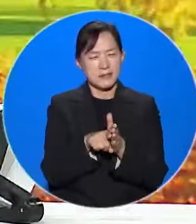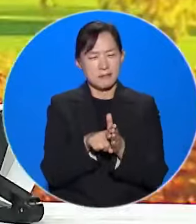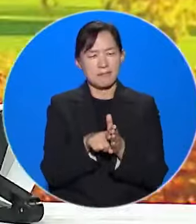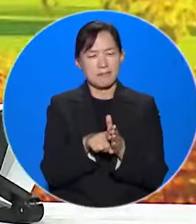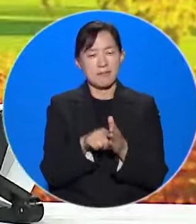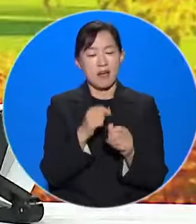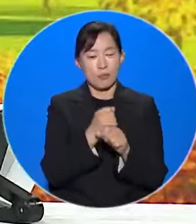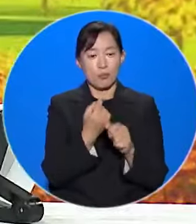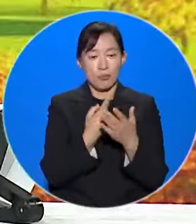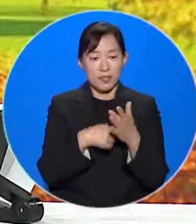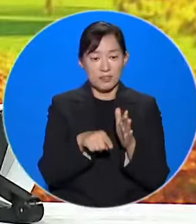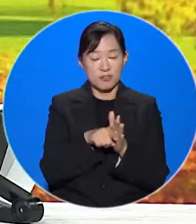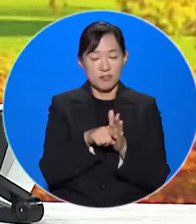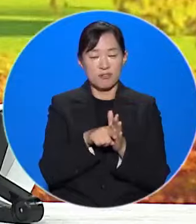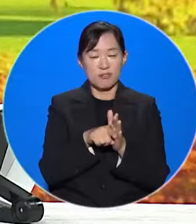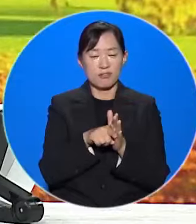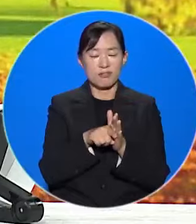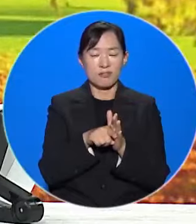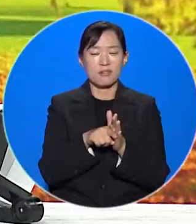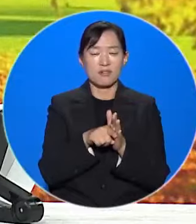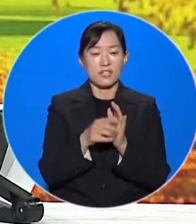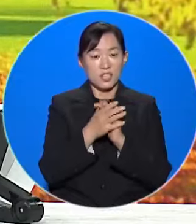기도를 해야 되겠어요. 그렇죠? 네.